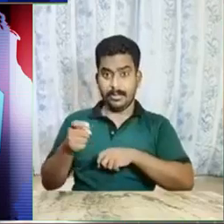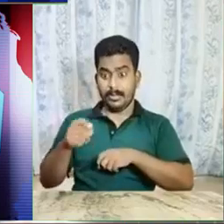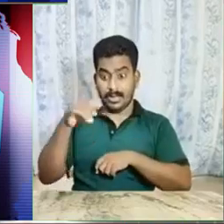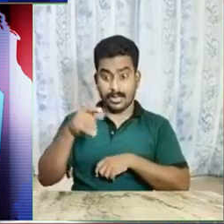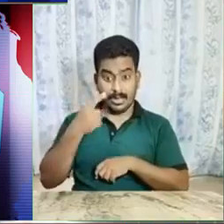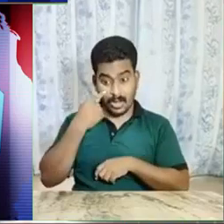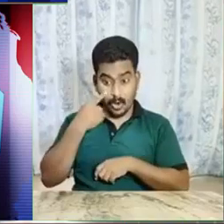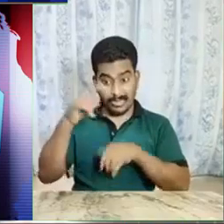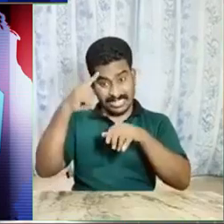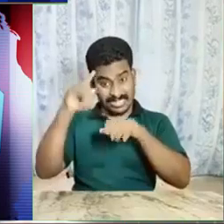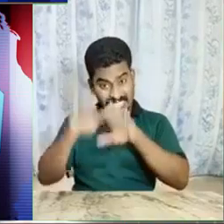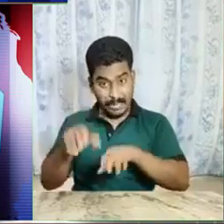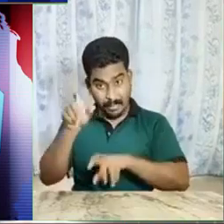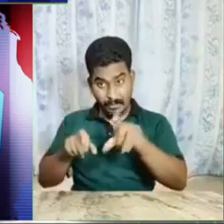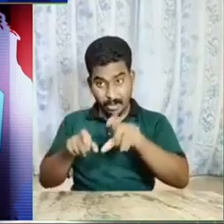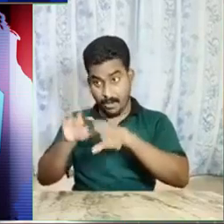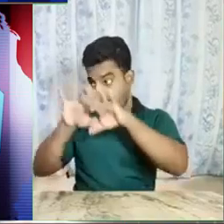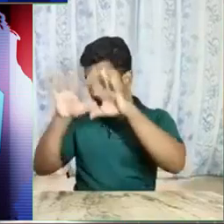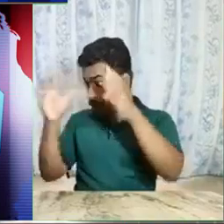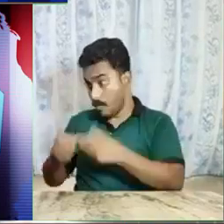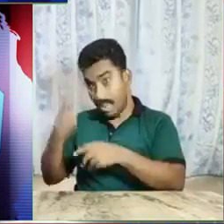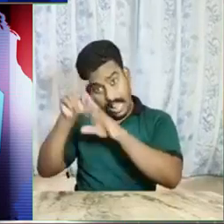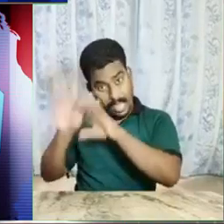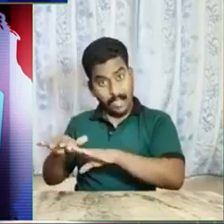ആ സുരക്ഷാ മാനദണ്ഡങ്ങളിൽ